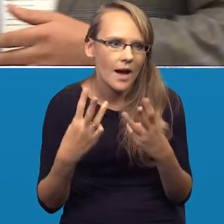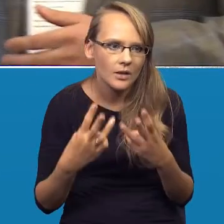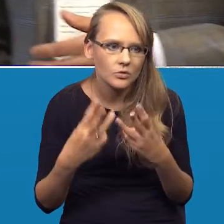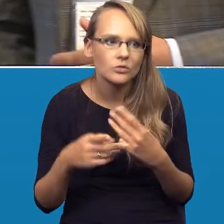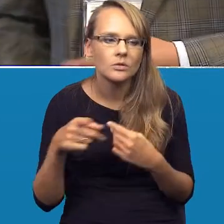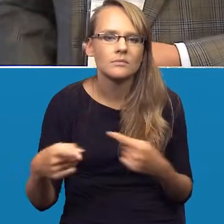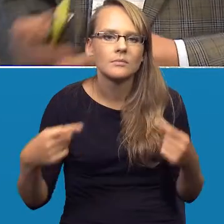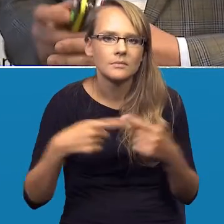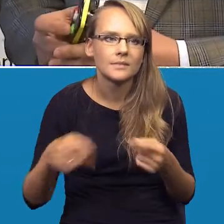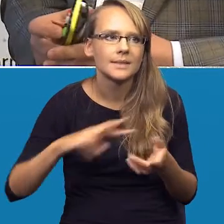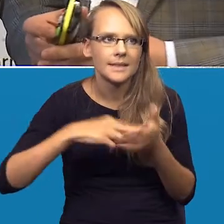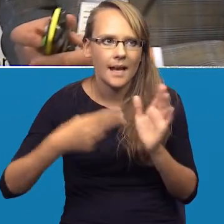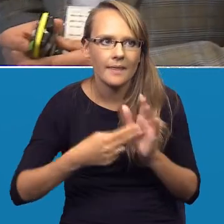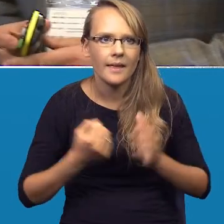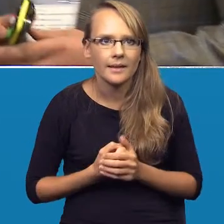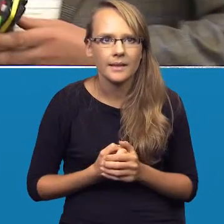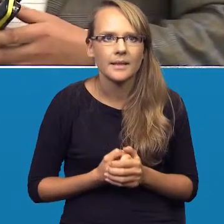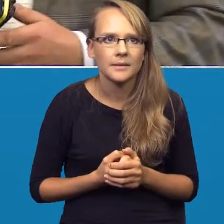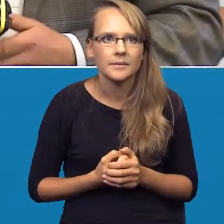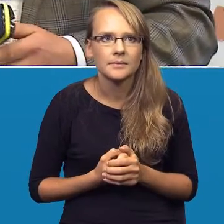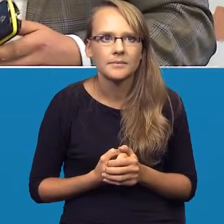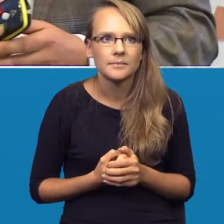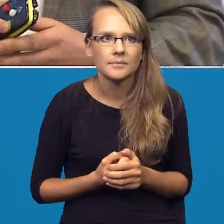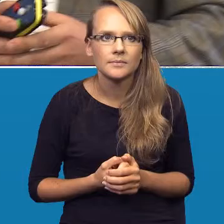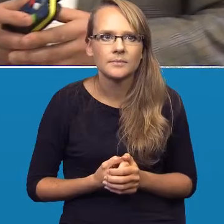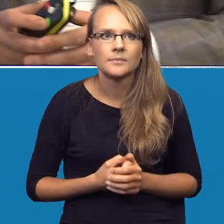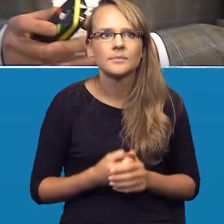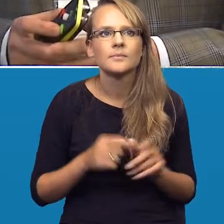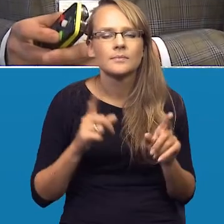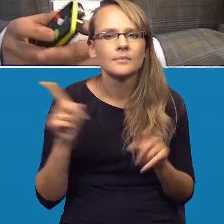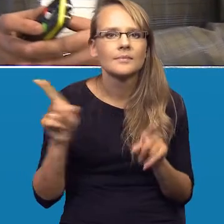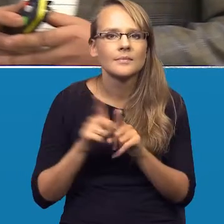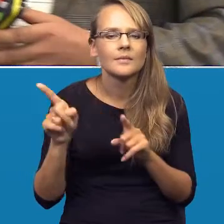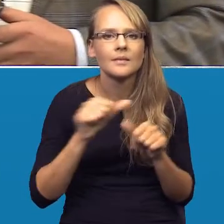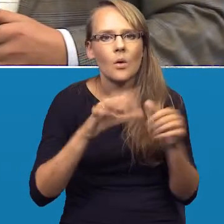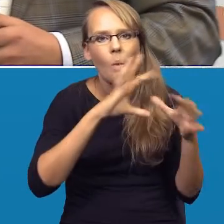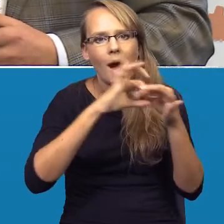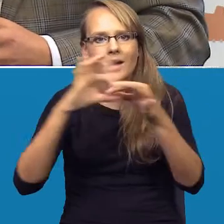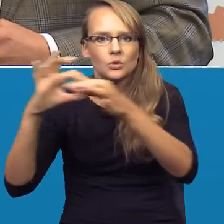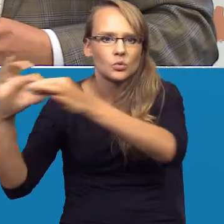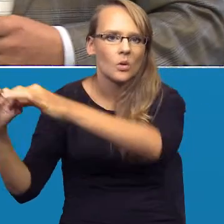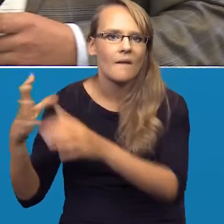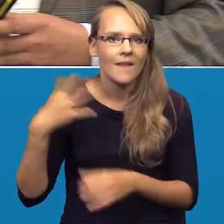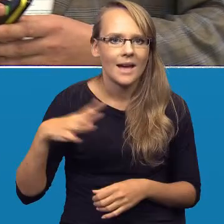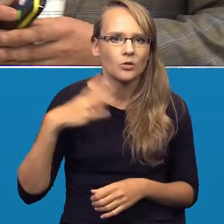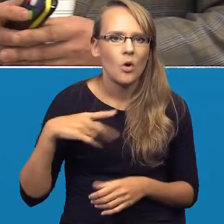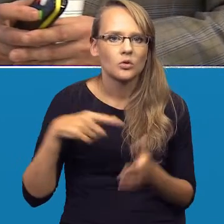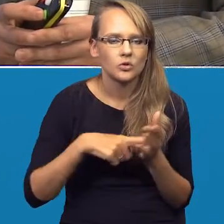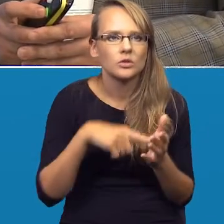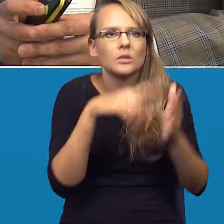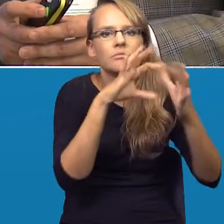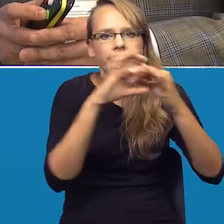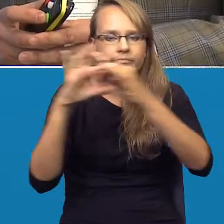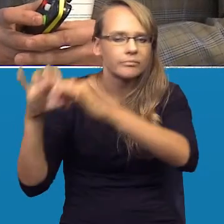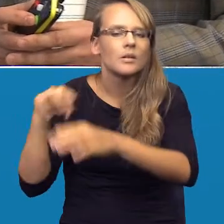wynikające ze strategii. Oczywiście wzięliśmy pod uwagę cały łańcuch wartości, nasz cały łańcuch wartości i na tej podstawie